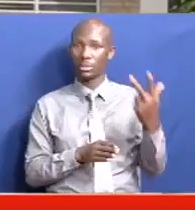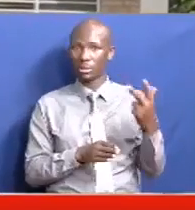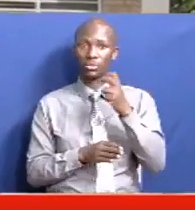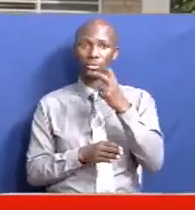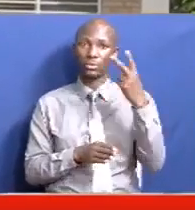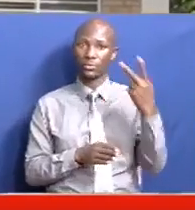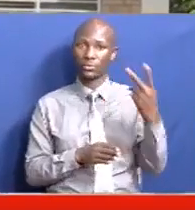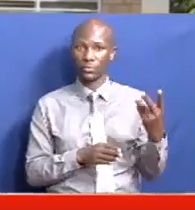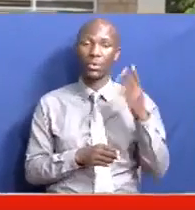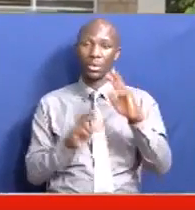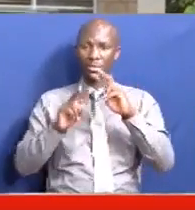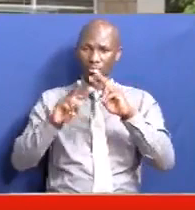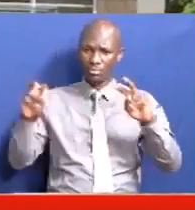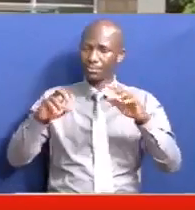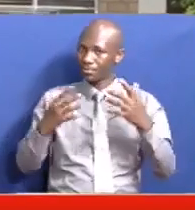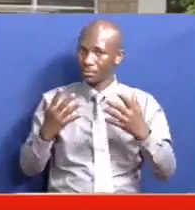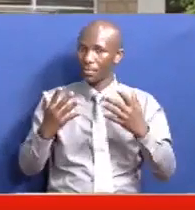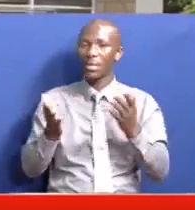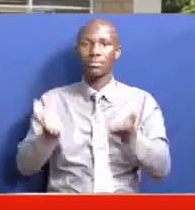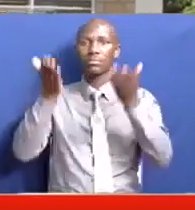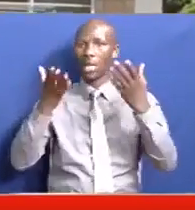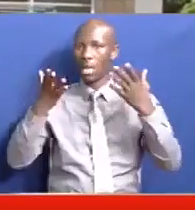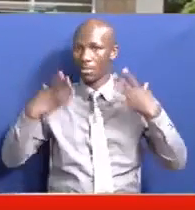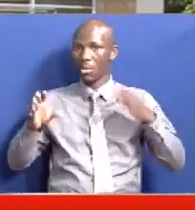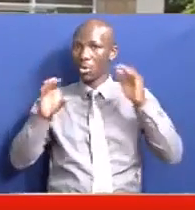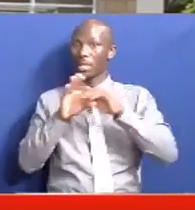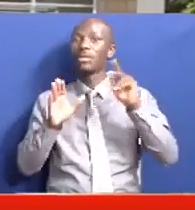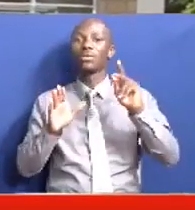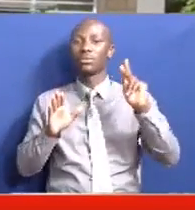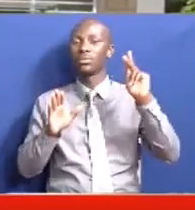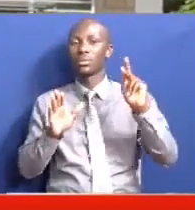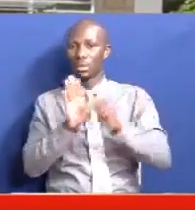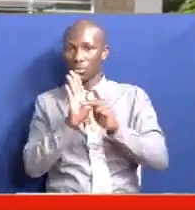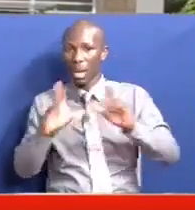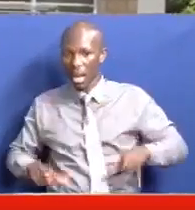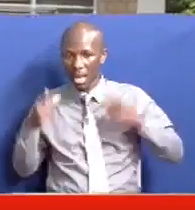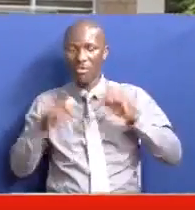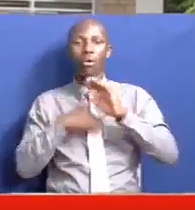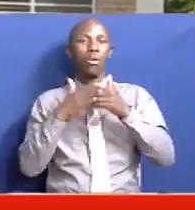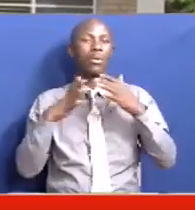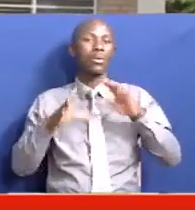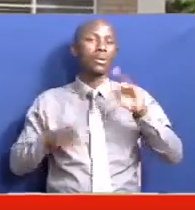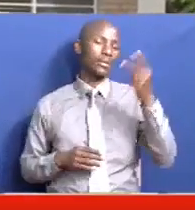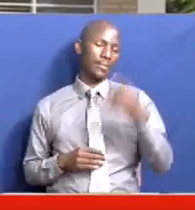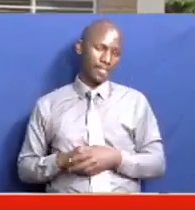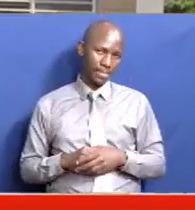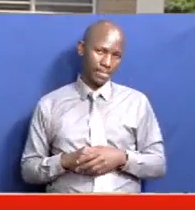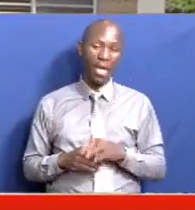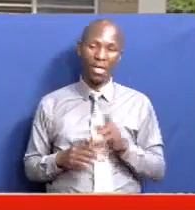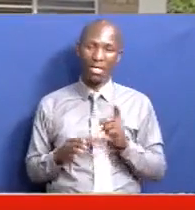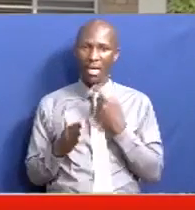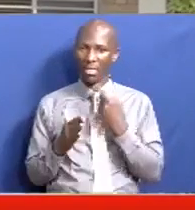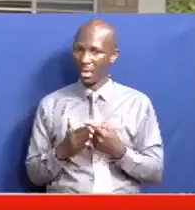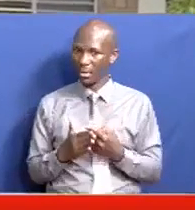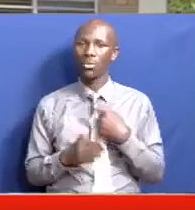2023-2024 ni tukwethe atukunikilete kukili ya Mwenenthi wa Kitui na Mukenya at lunch alafu